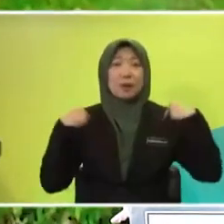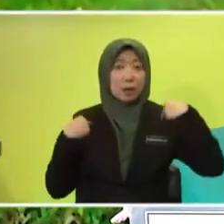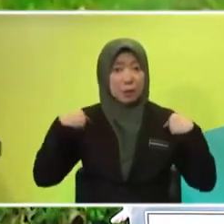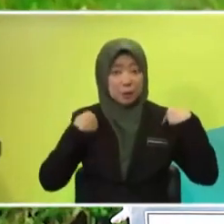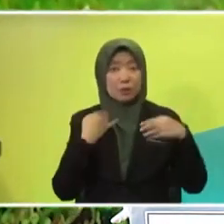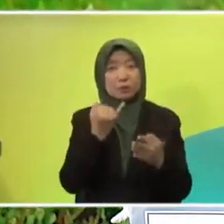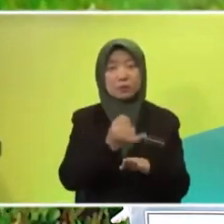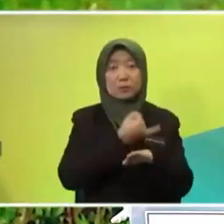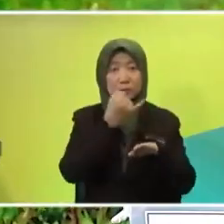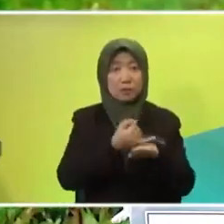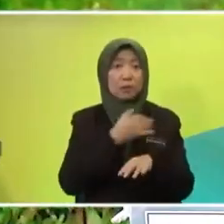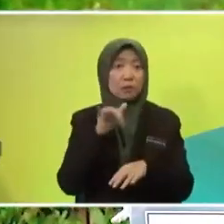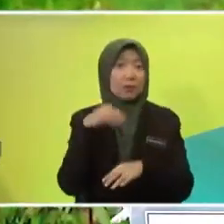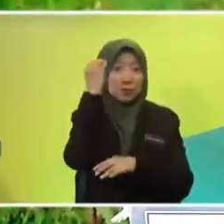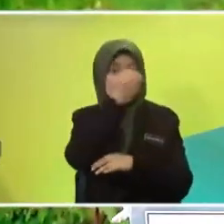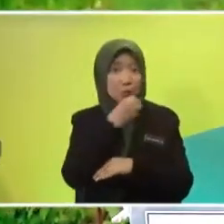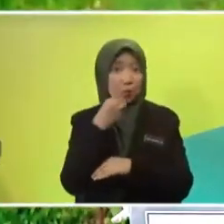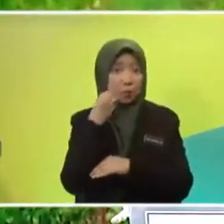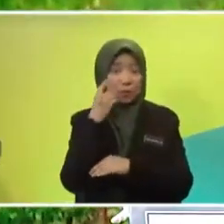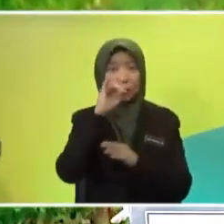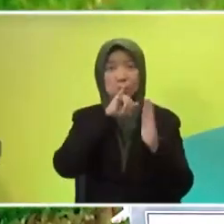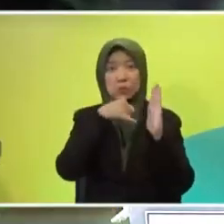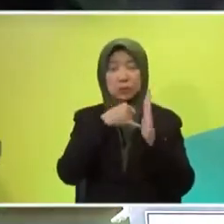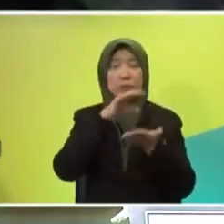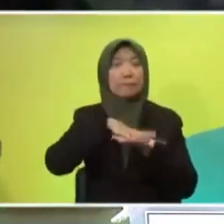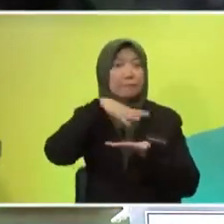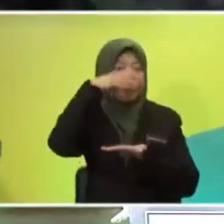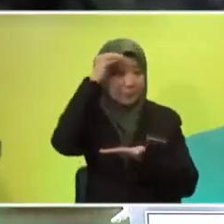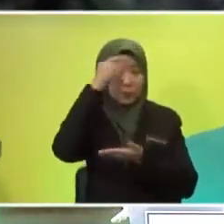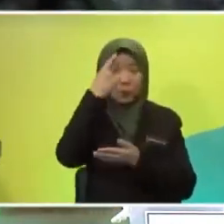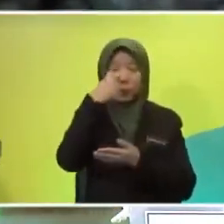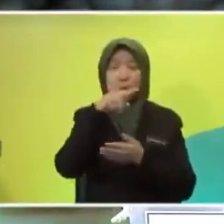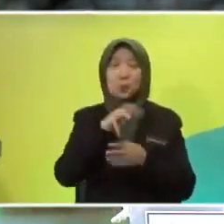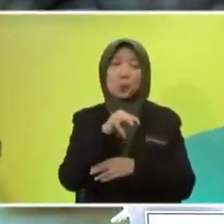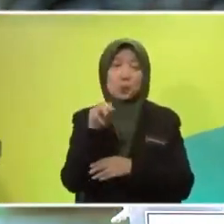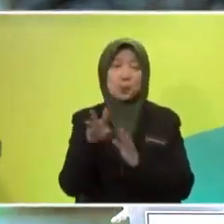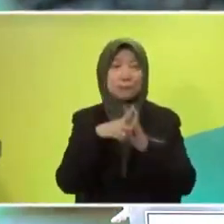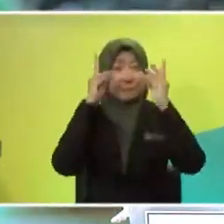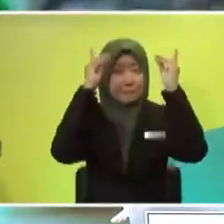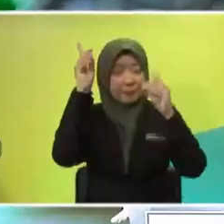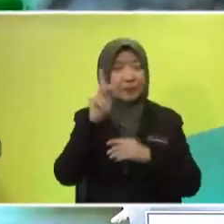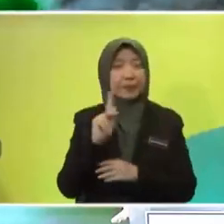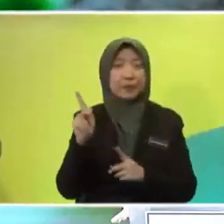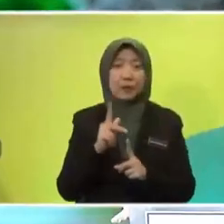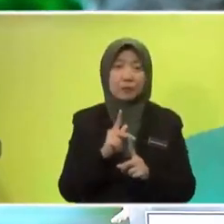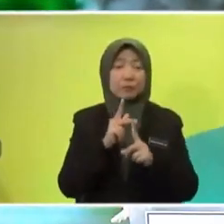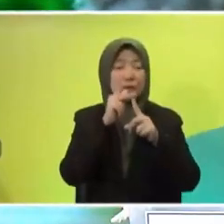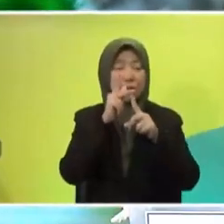jinak yang comel. Khusus satu jam ini untuk pelajar-pelajar yang berkeperluan khas dan juga mereka yang berada di